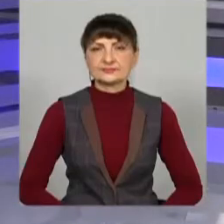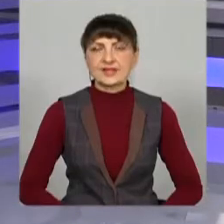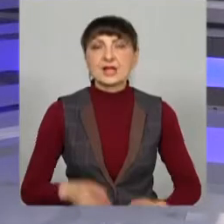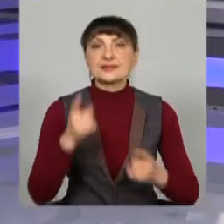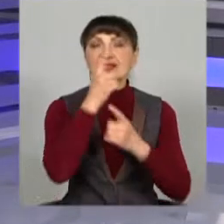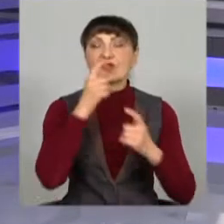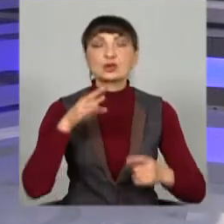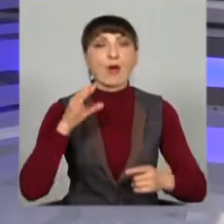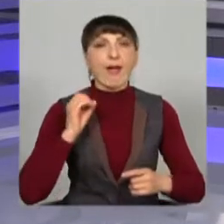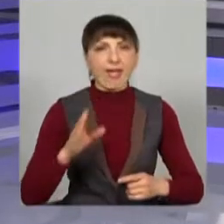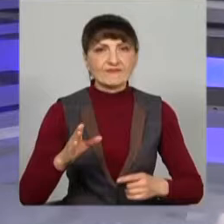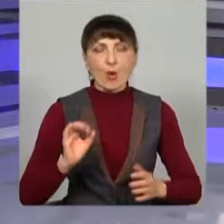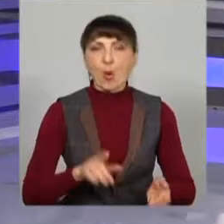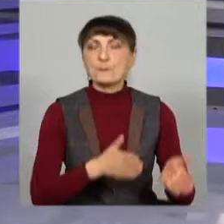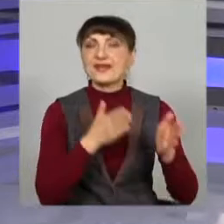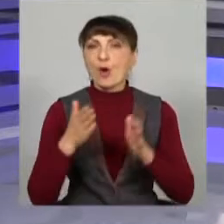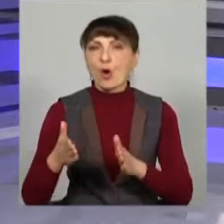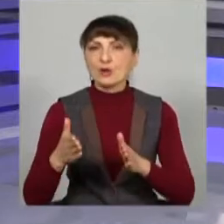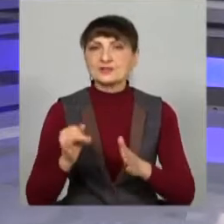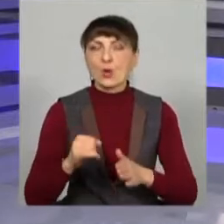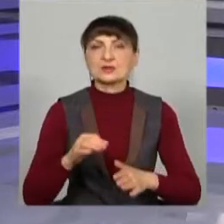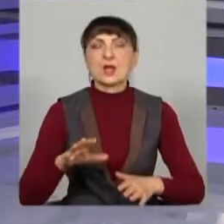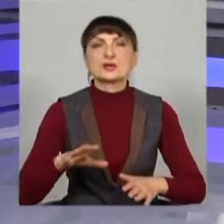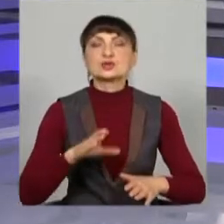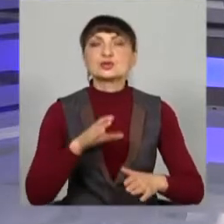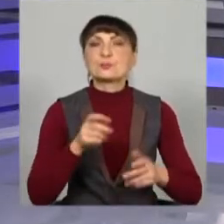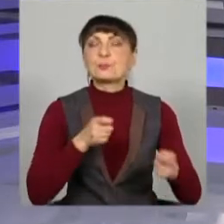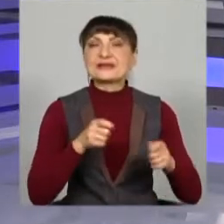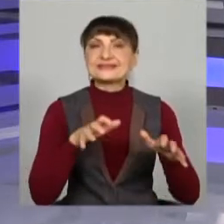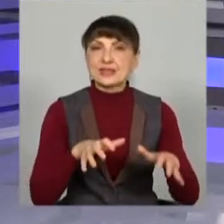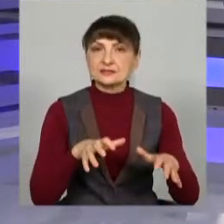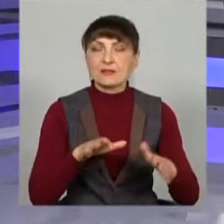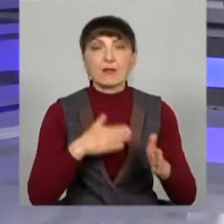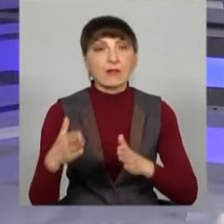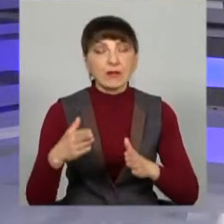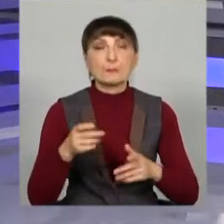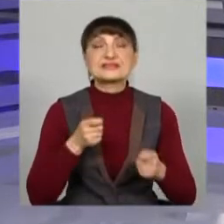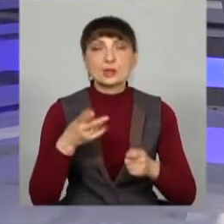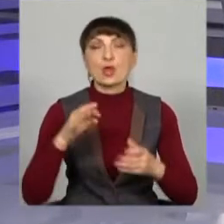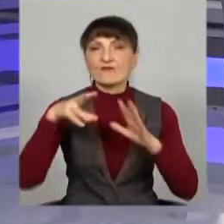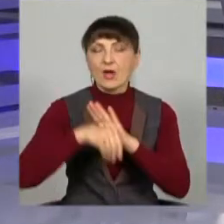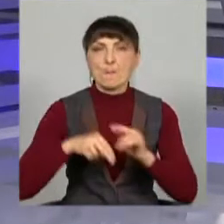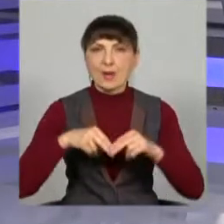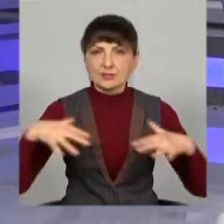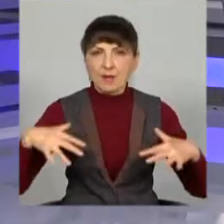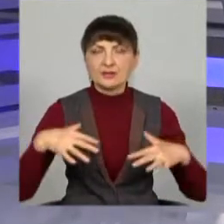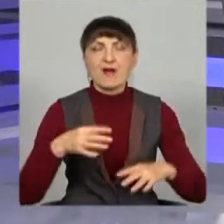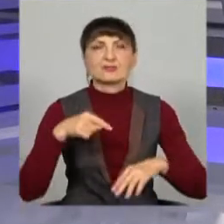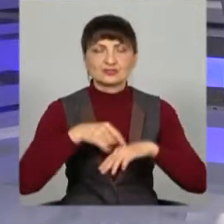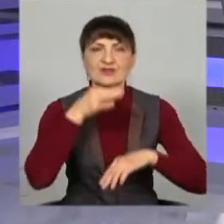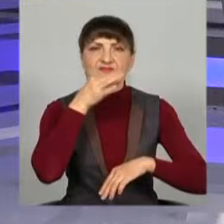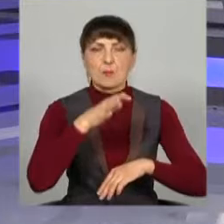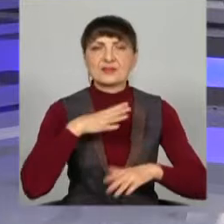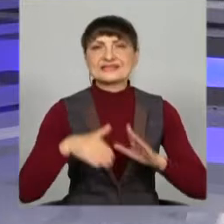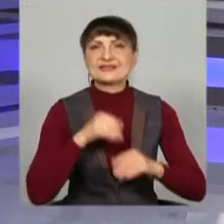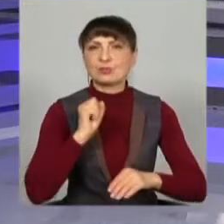заявление Касым-Жомарта Токаева о переходе от суперпрезидентской республики к президентской с сильным парламентом отреагировали депутаты Маслихата Алматы.